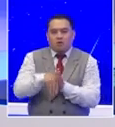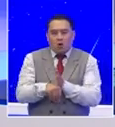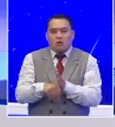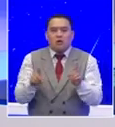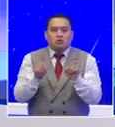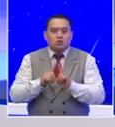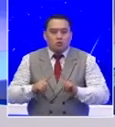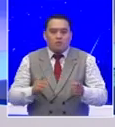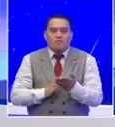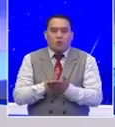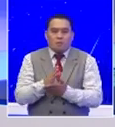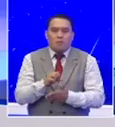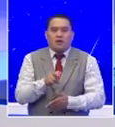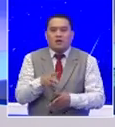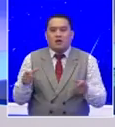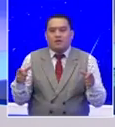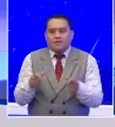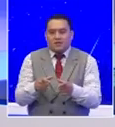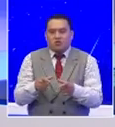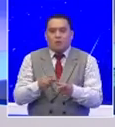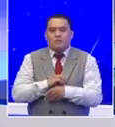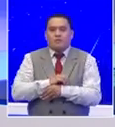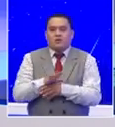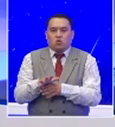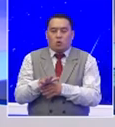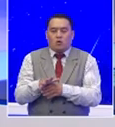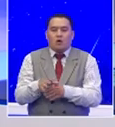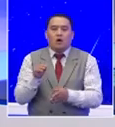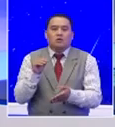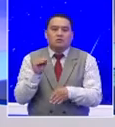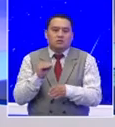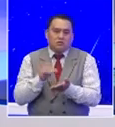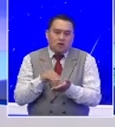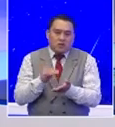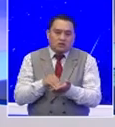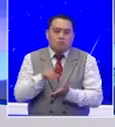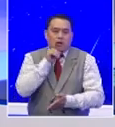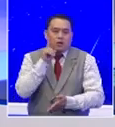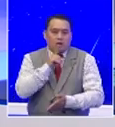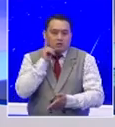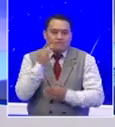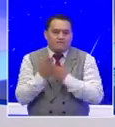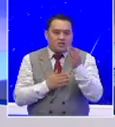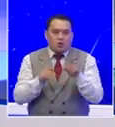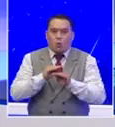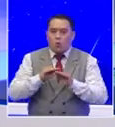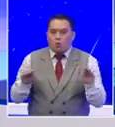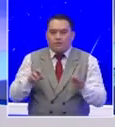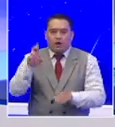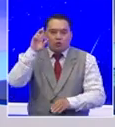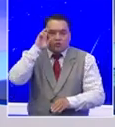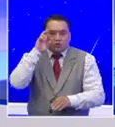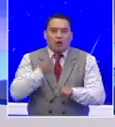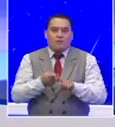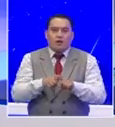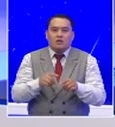колоссален, особенно на фоне пандемии коронавируса. По достоинству оценили дело молодых ребят на самом высшем уровне страны.